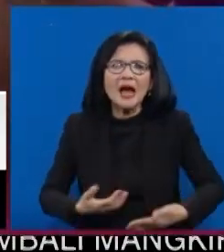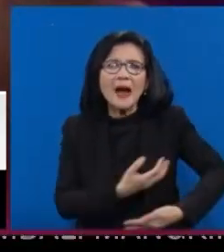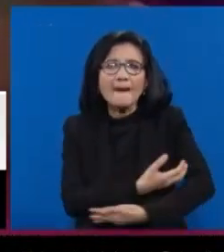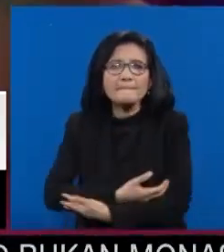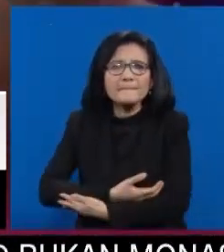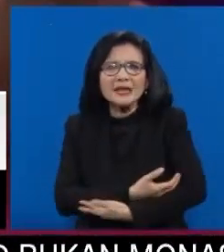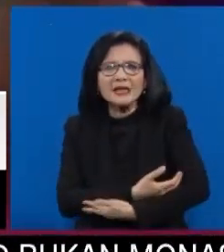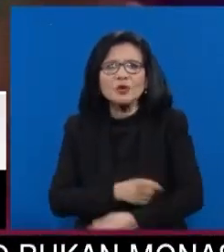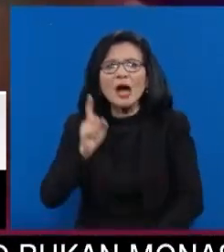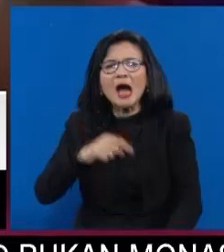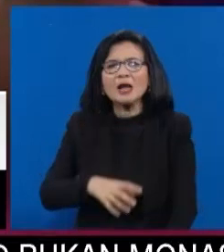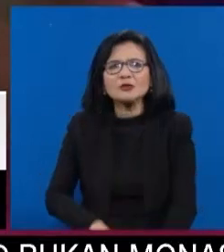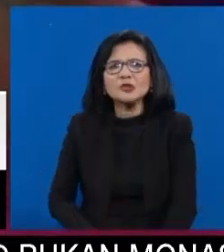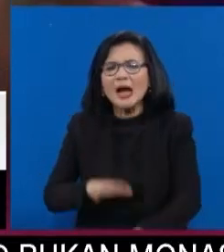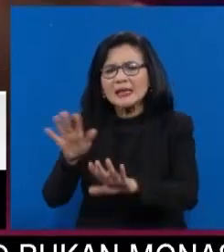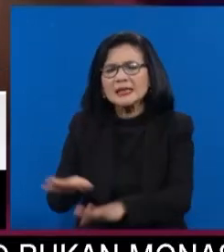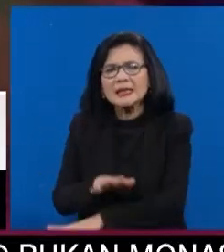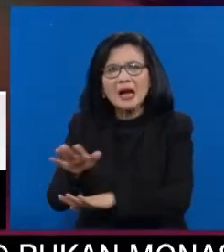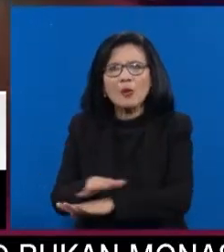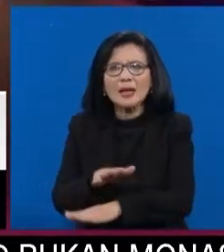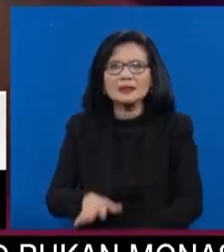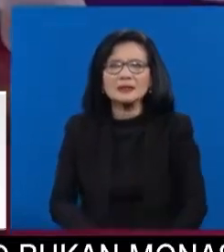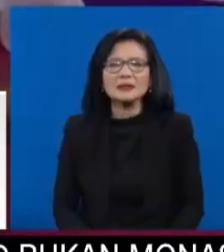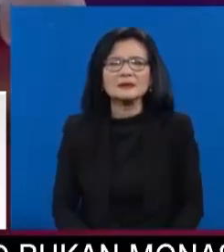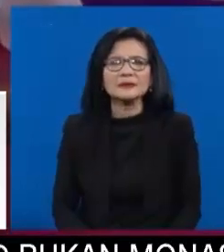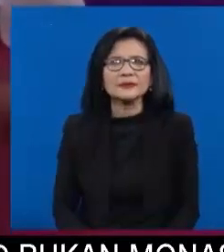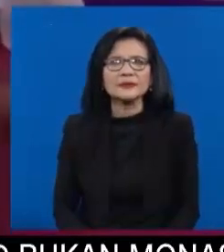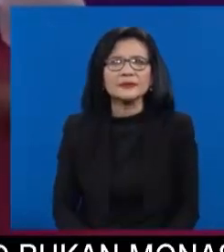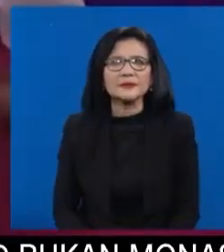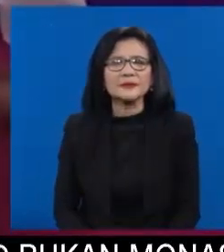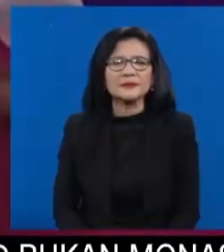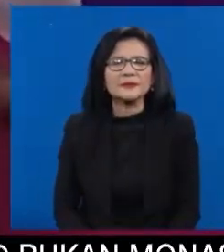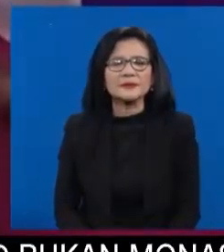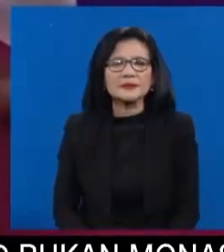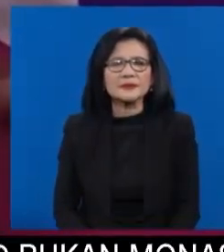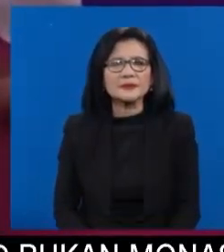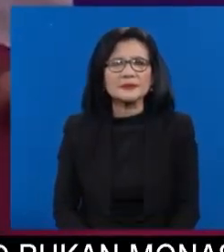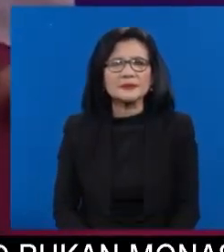yang harus menjalani pengobatan. Tim Liputan CNN Indonesia.